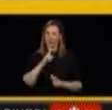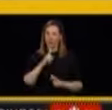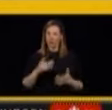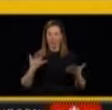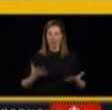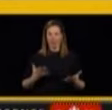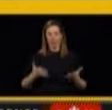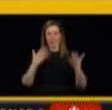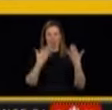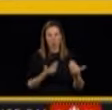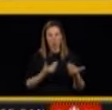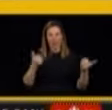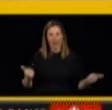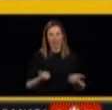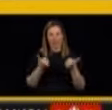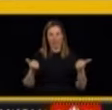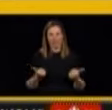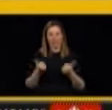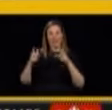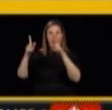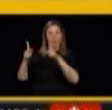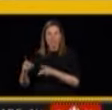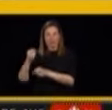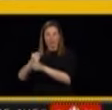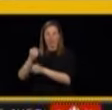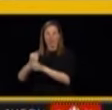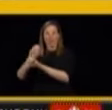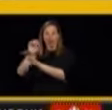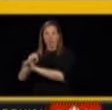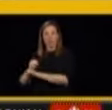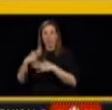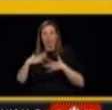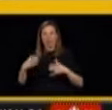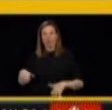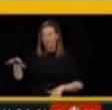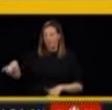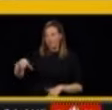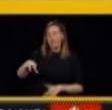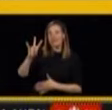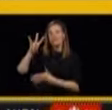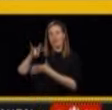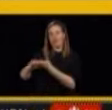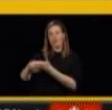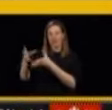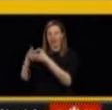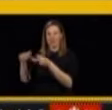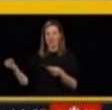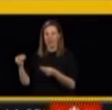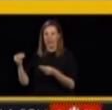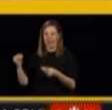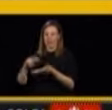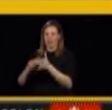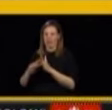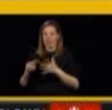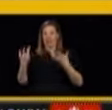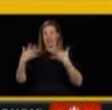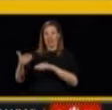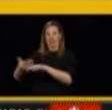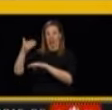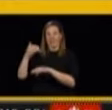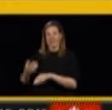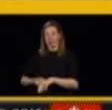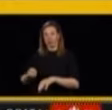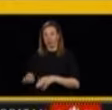000 travailleurs qui sont absents actuellement. On était déjà en pénurie de main-d'œuvre et ça